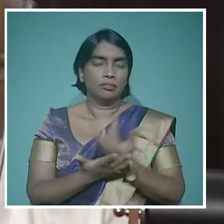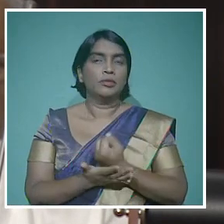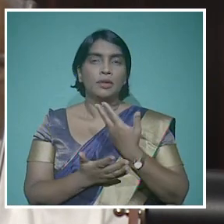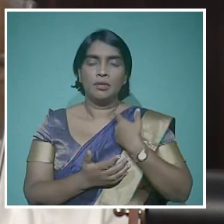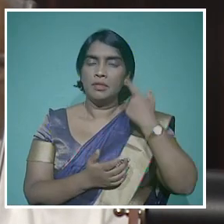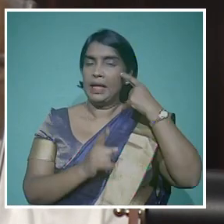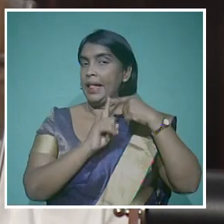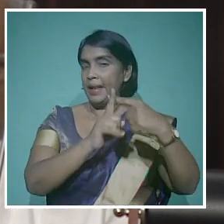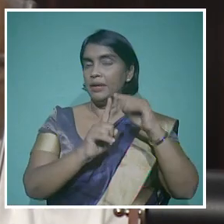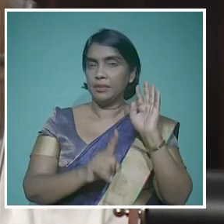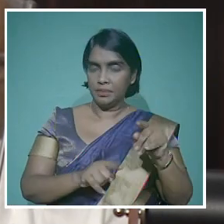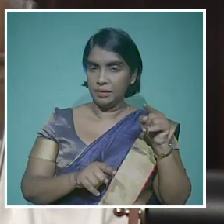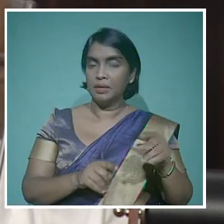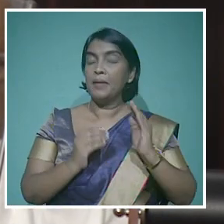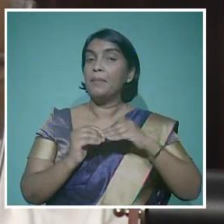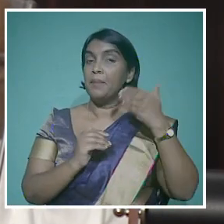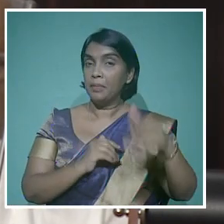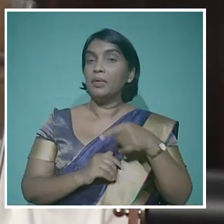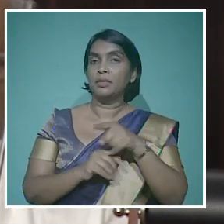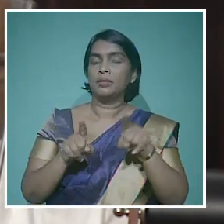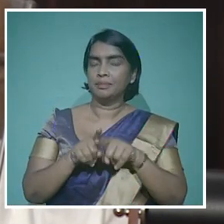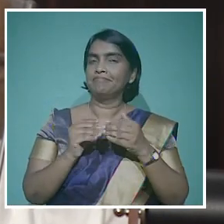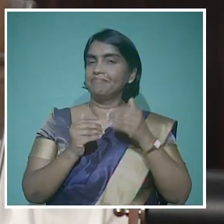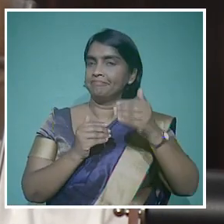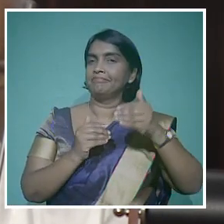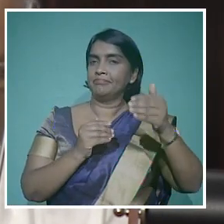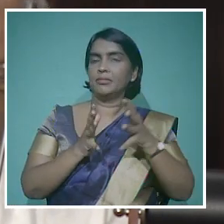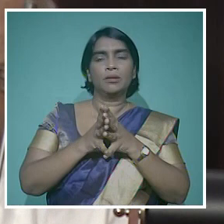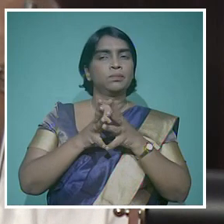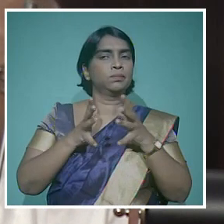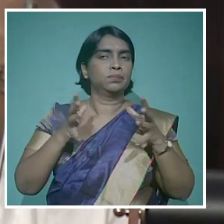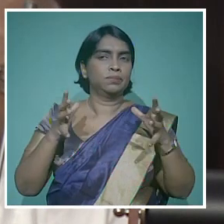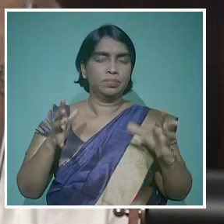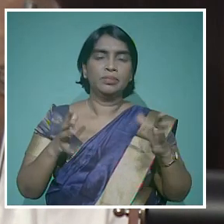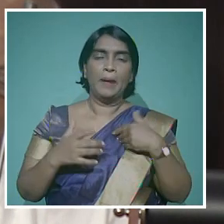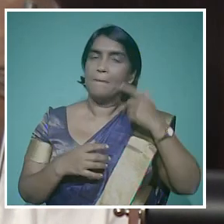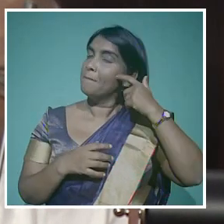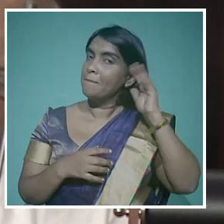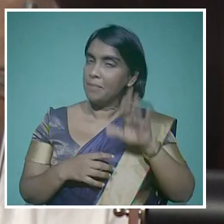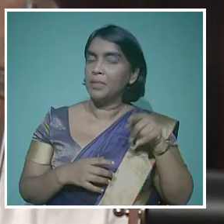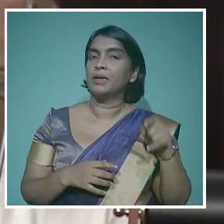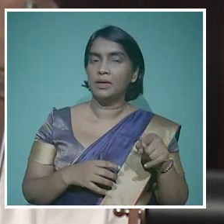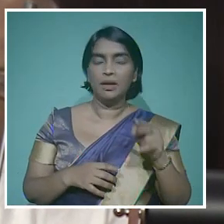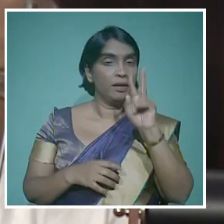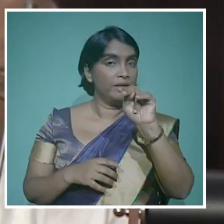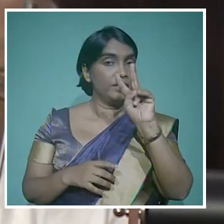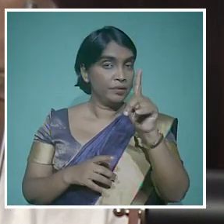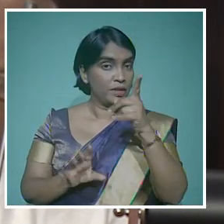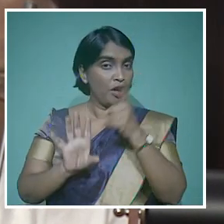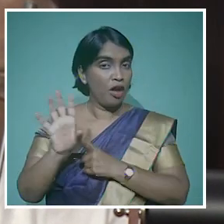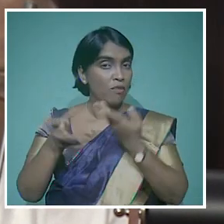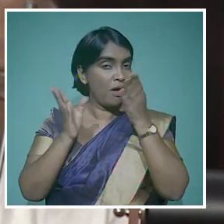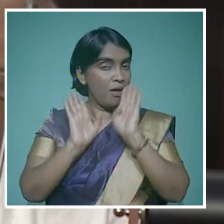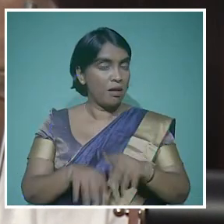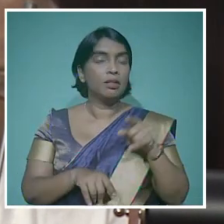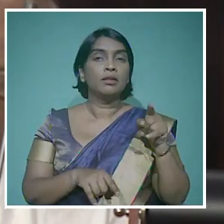ගැනීමට ඉලක්ක කරනවා. ඉන්පසු මේ මට්ටම තවදුරටත් වර්ධනය කර ගැනීමට අපේක්ෂා කරනවා. 2021 වසර අවසානයේ